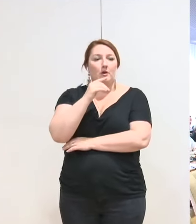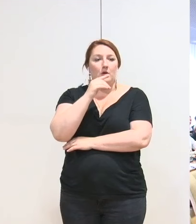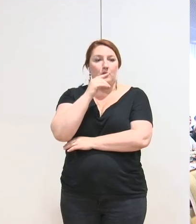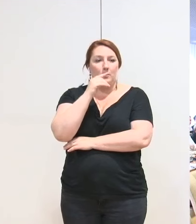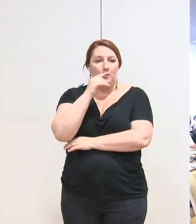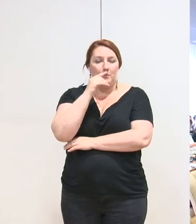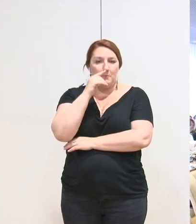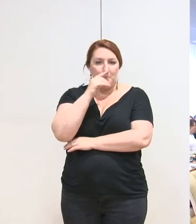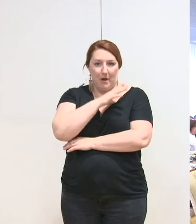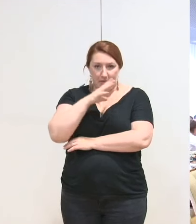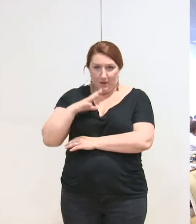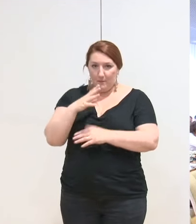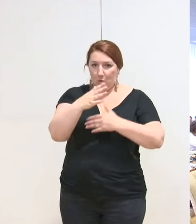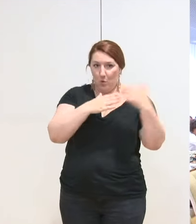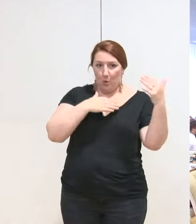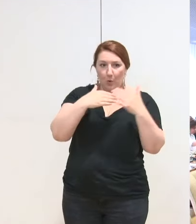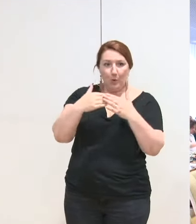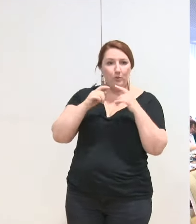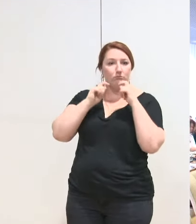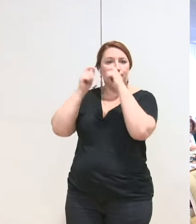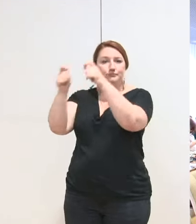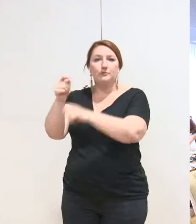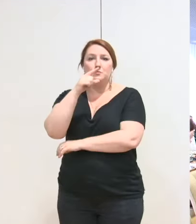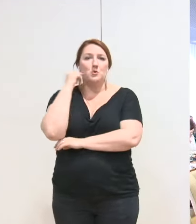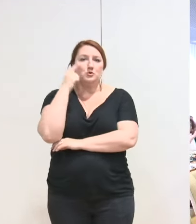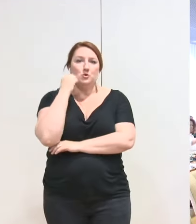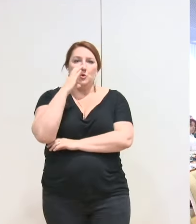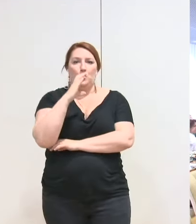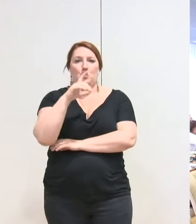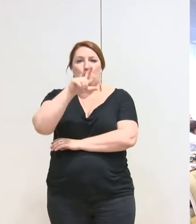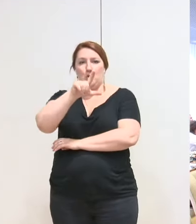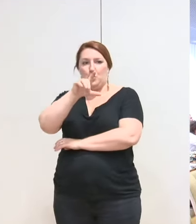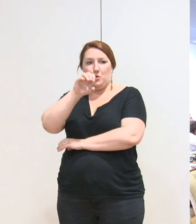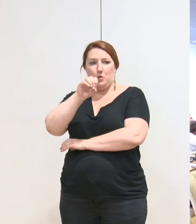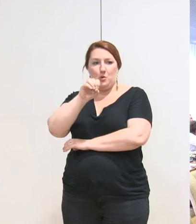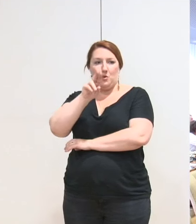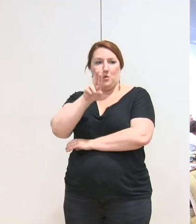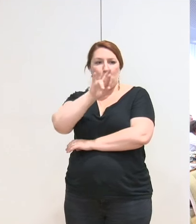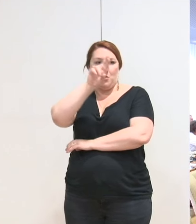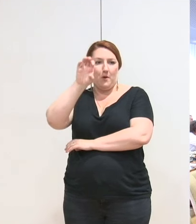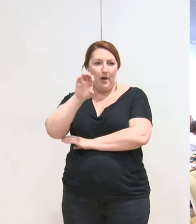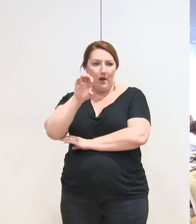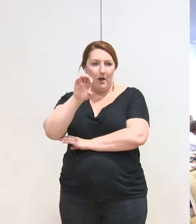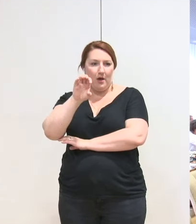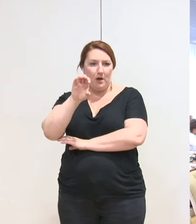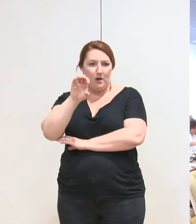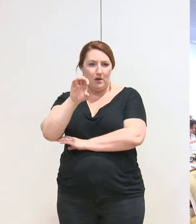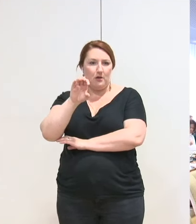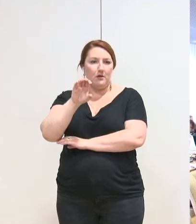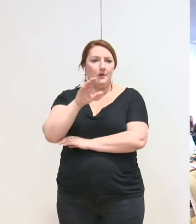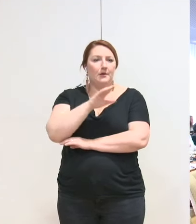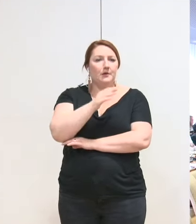m Pascal clouer ltia Lemoine Alain